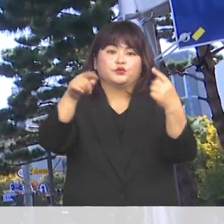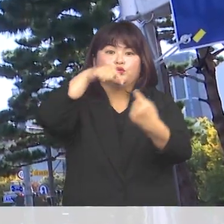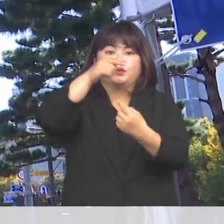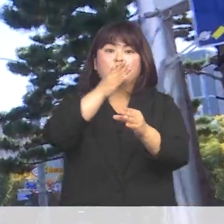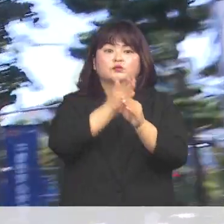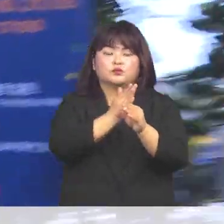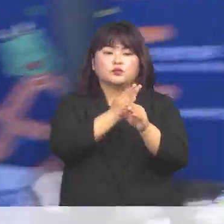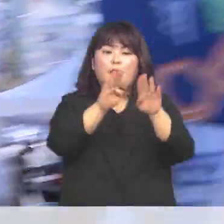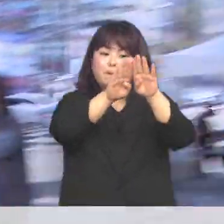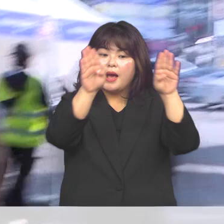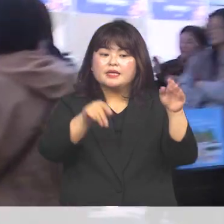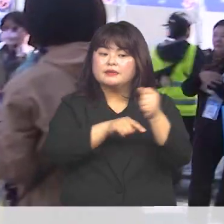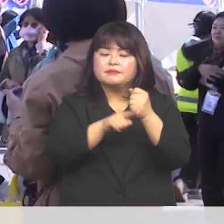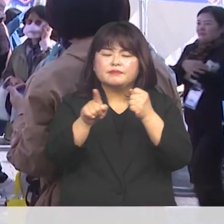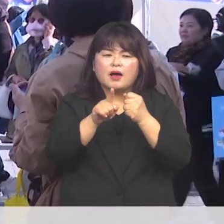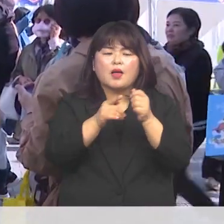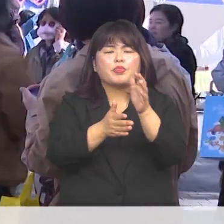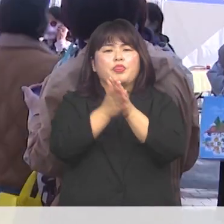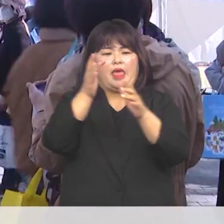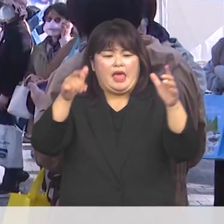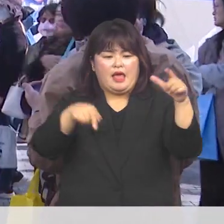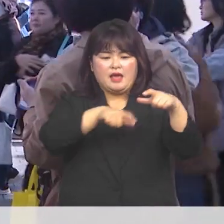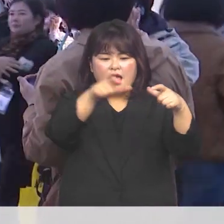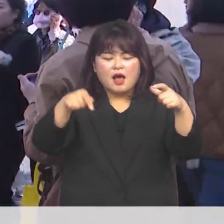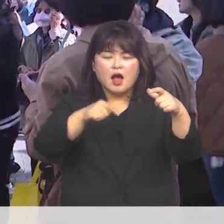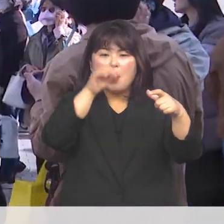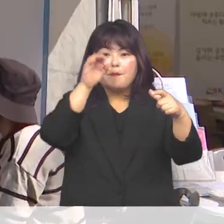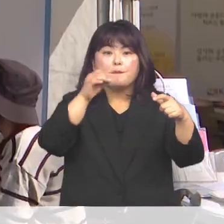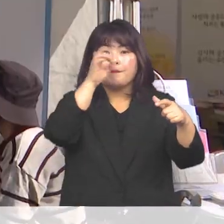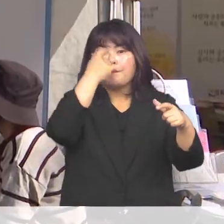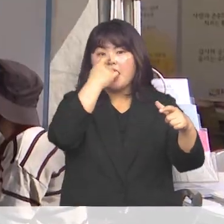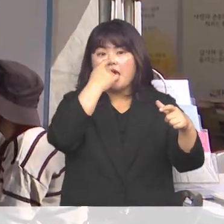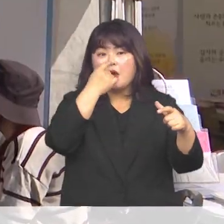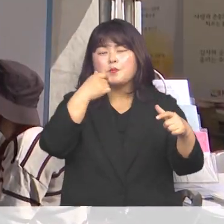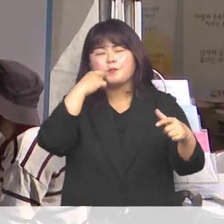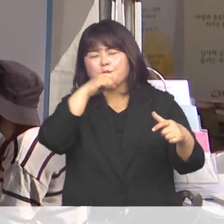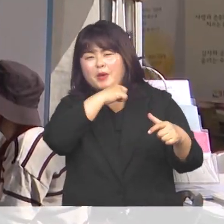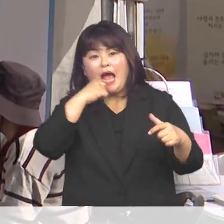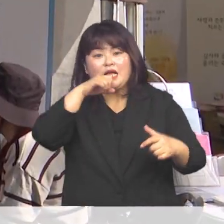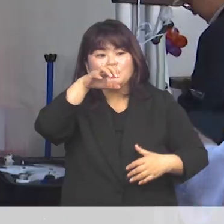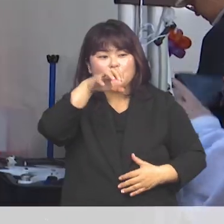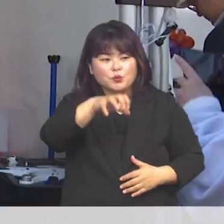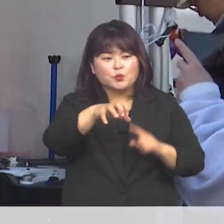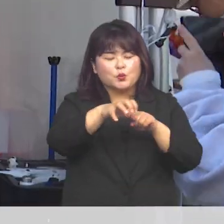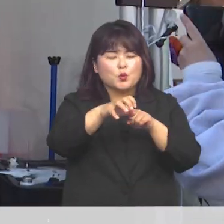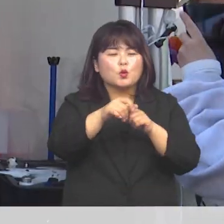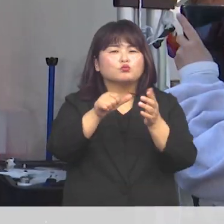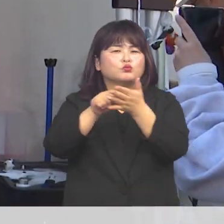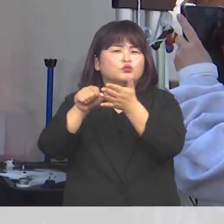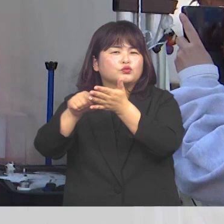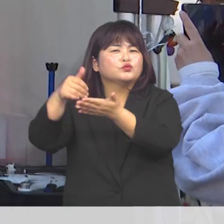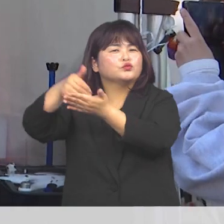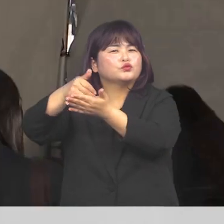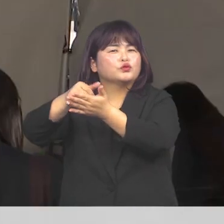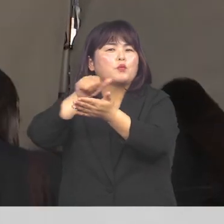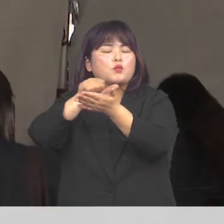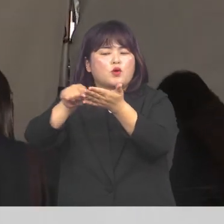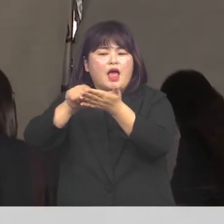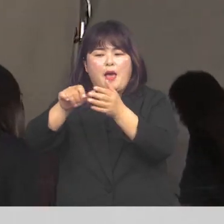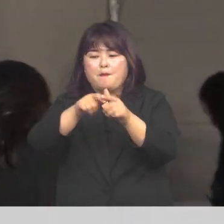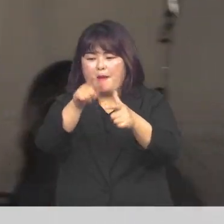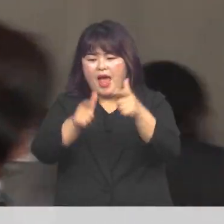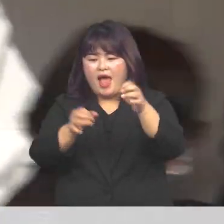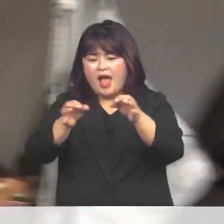박람회에는 도시 전체가 배움터, 배움 맛집 용인을 주제로 체험, 공연, 플리마켓 등 다양한 프로그램이